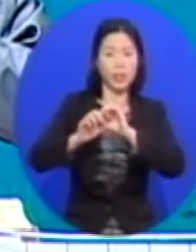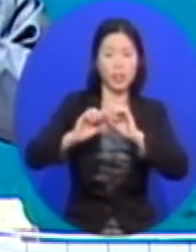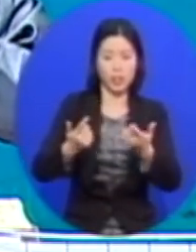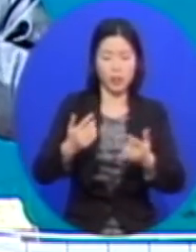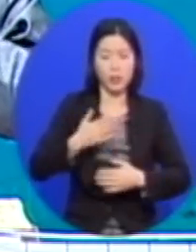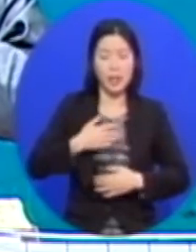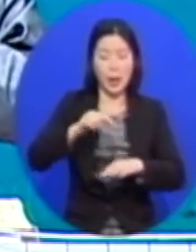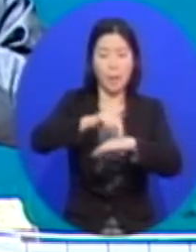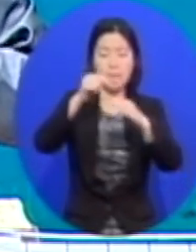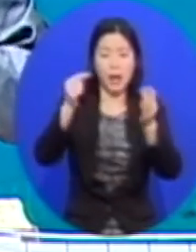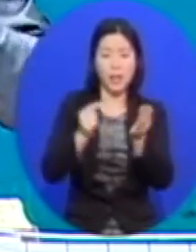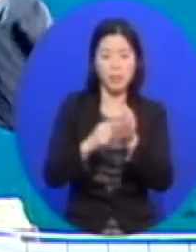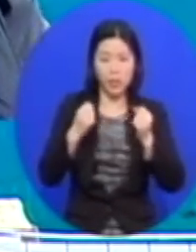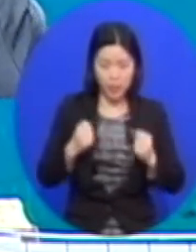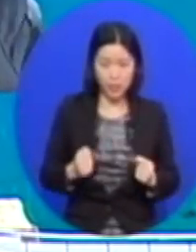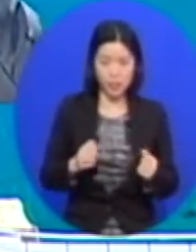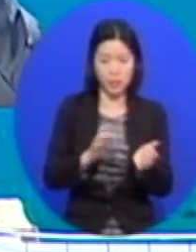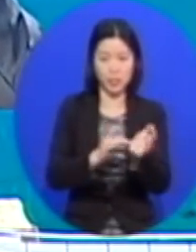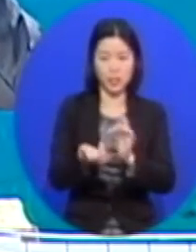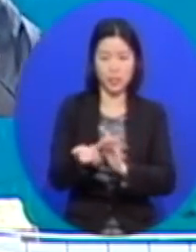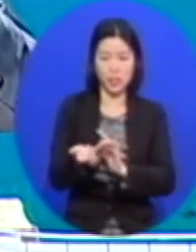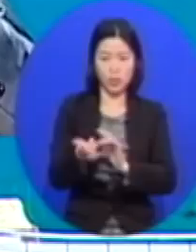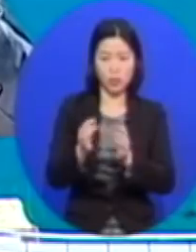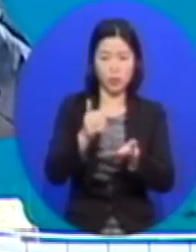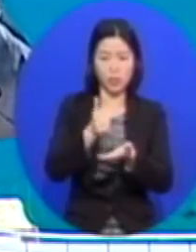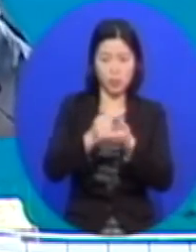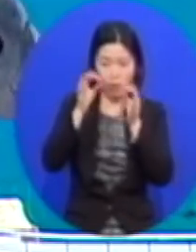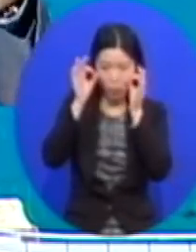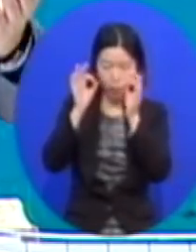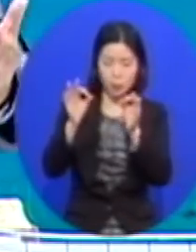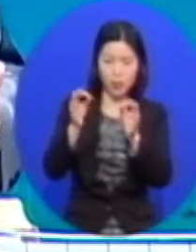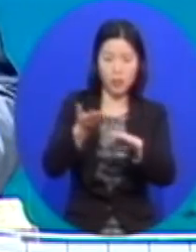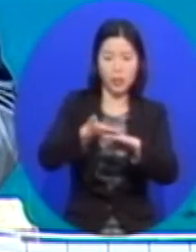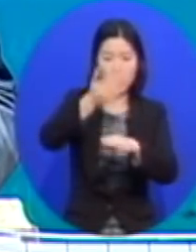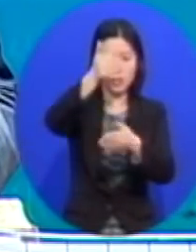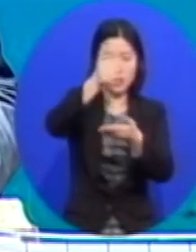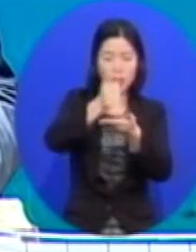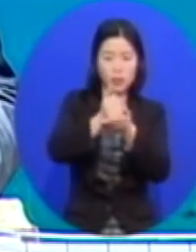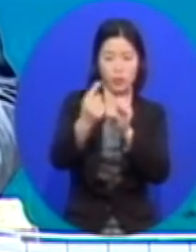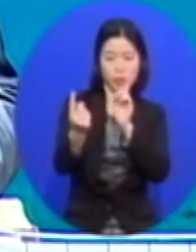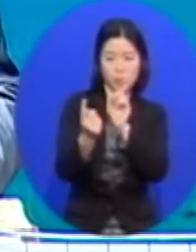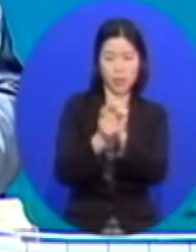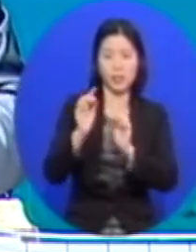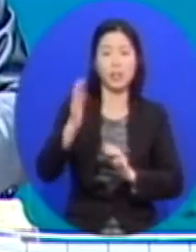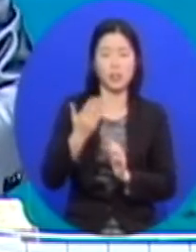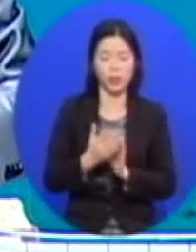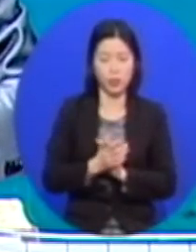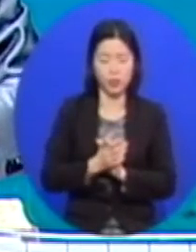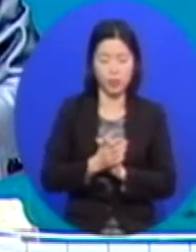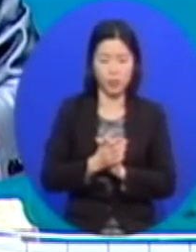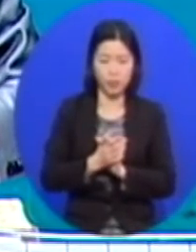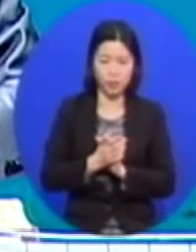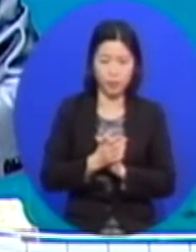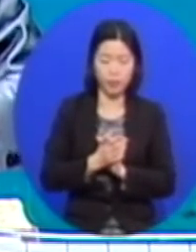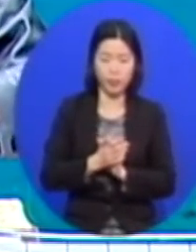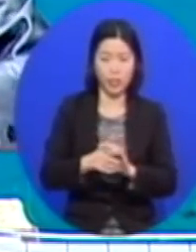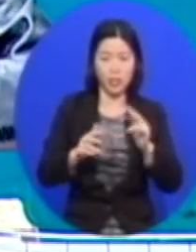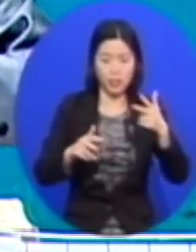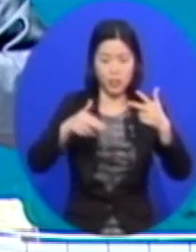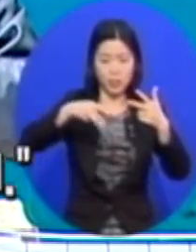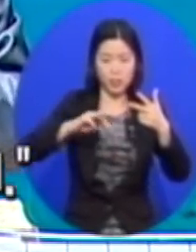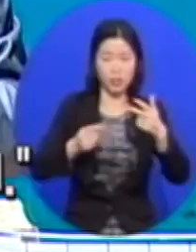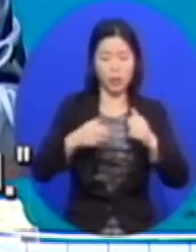마음의 계신 예수님을 그분을 바라보면서 상전을 대해야 한다는 겁니다 그러니까 7절에